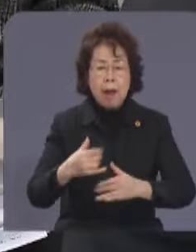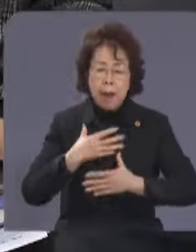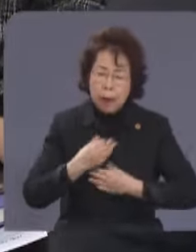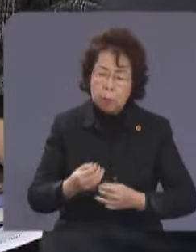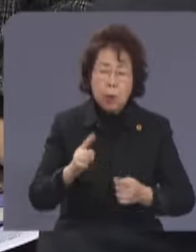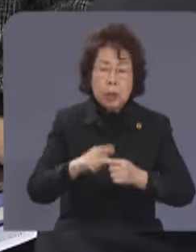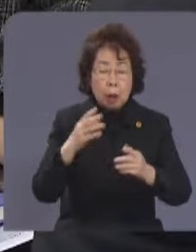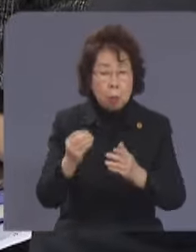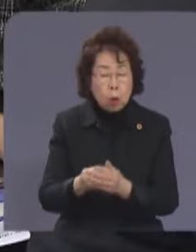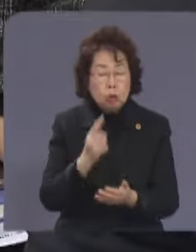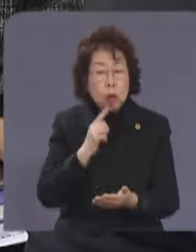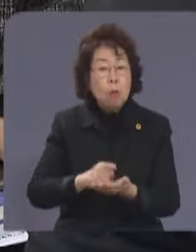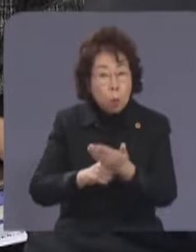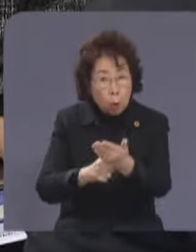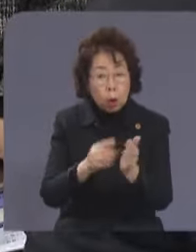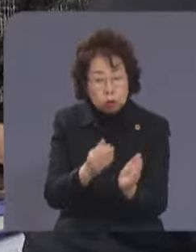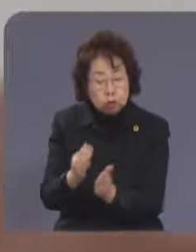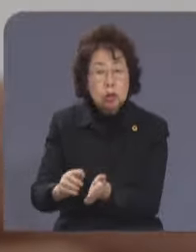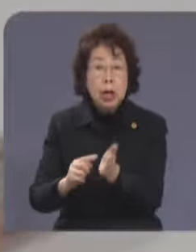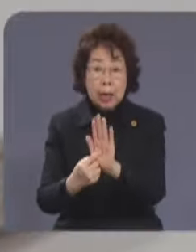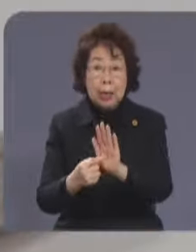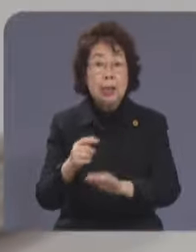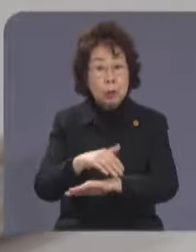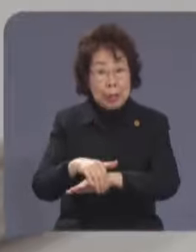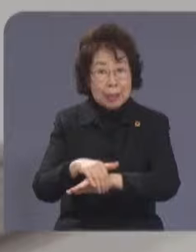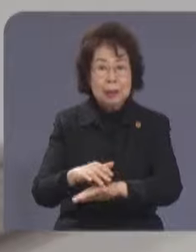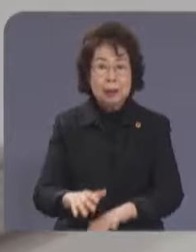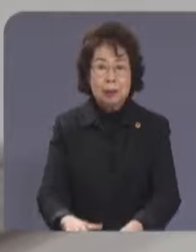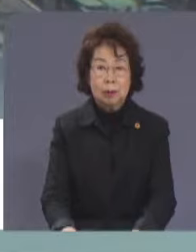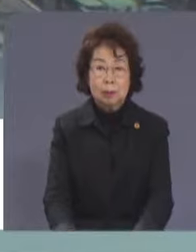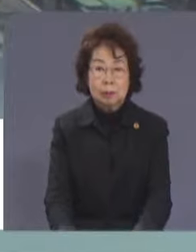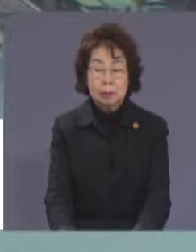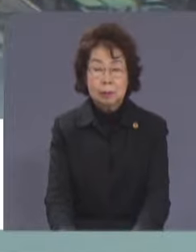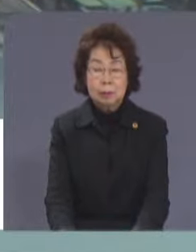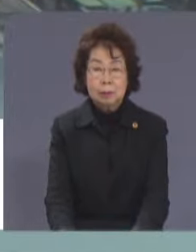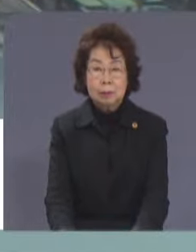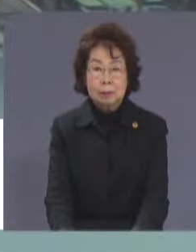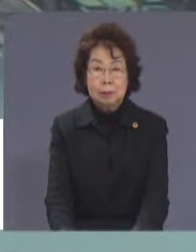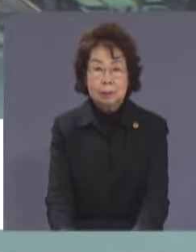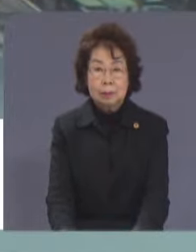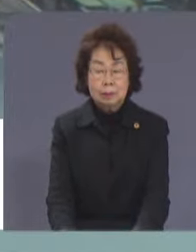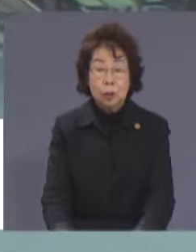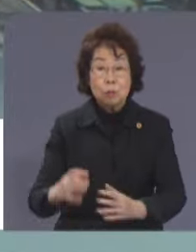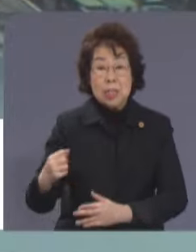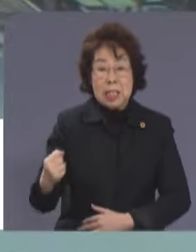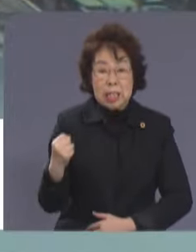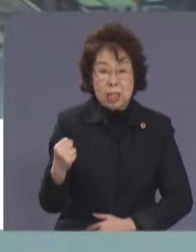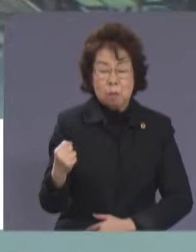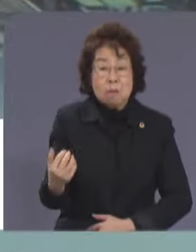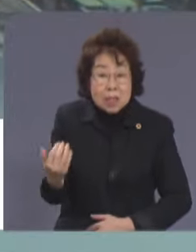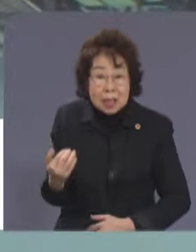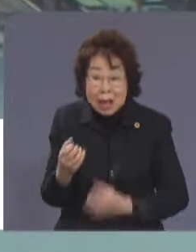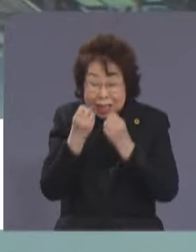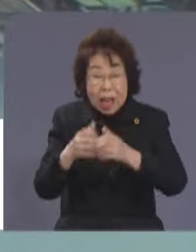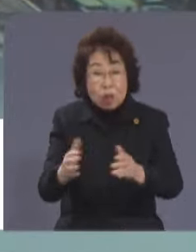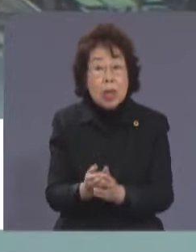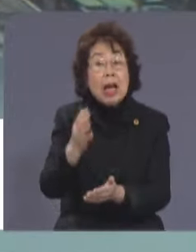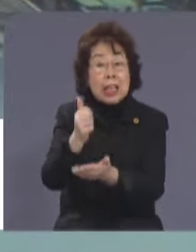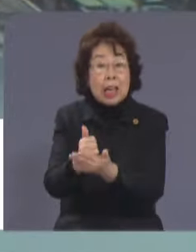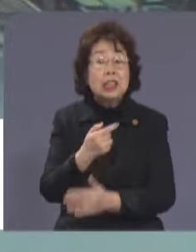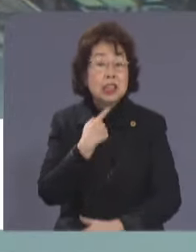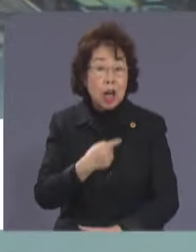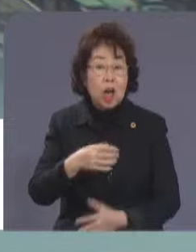시정 업무 계획 보고회를 순차적으로 엽니다. 국민의힘 전신인 새누리당 대표를